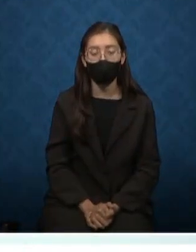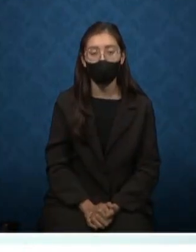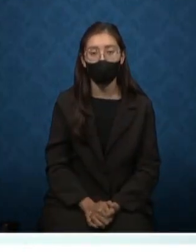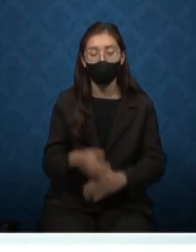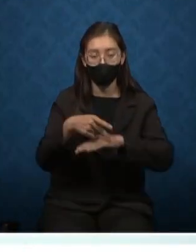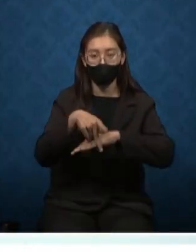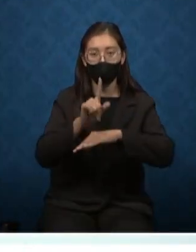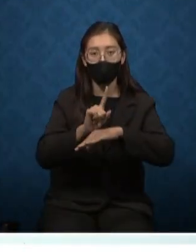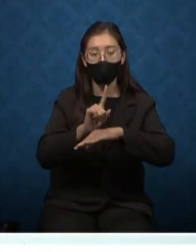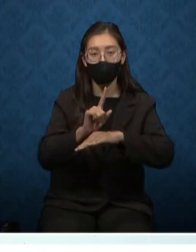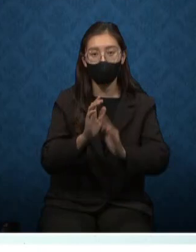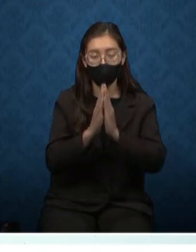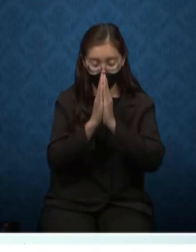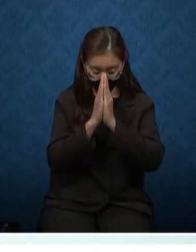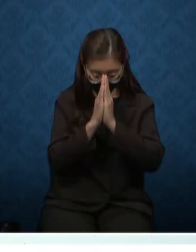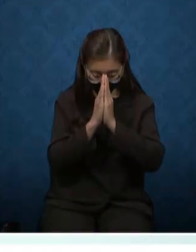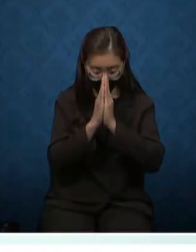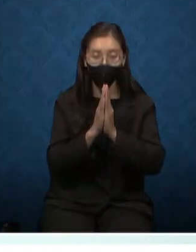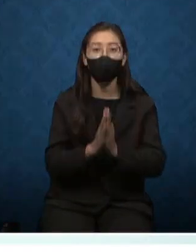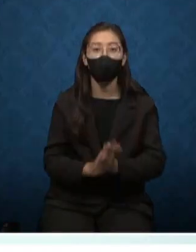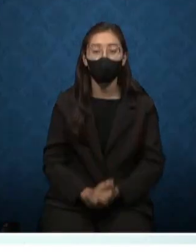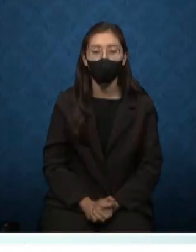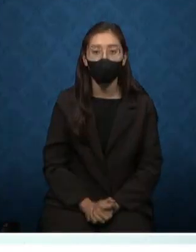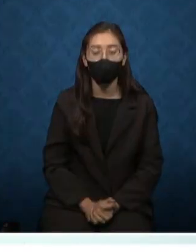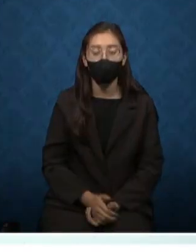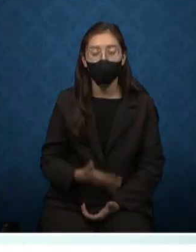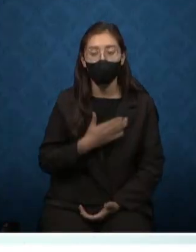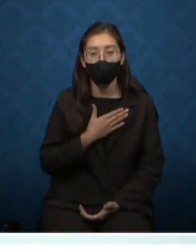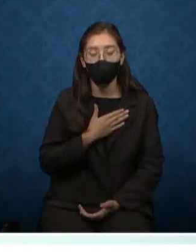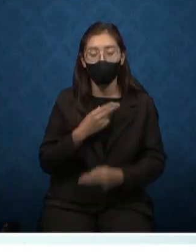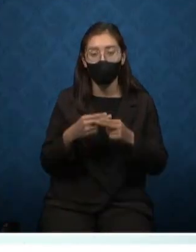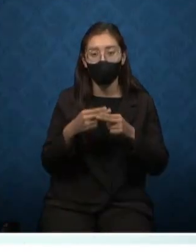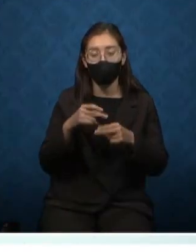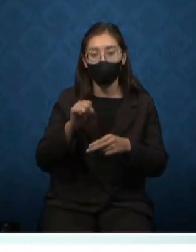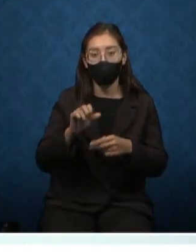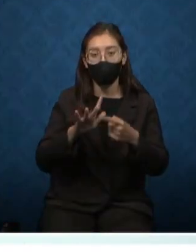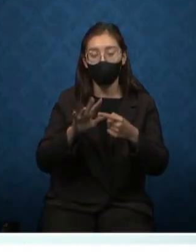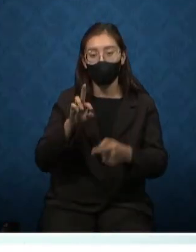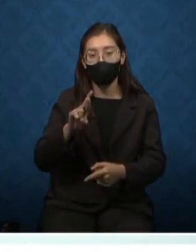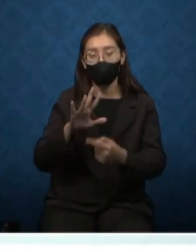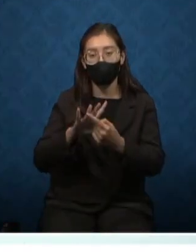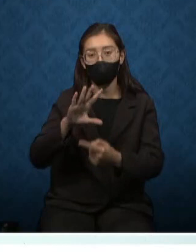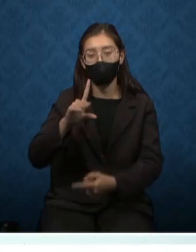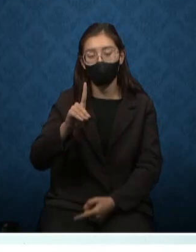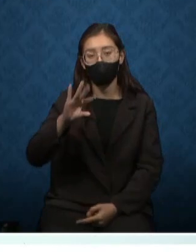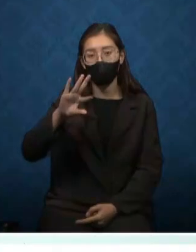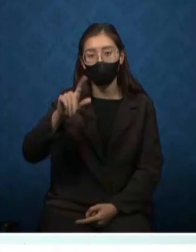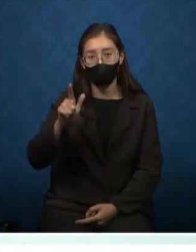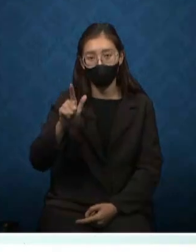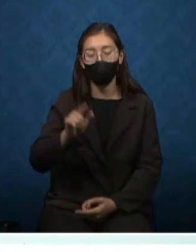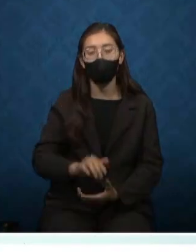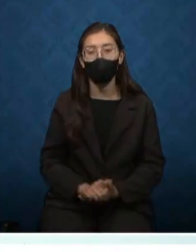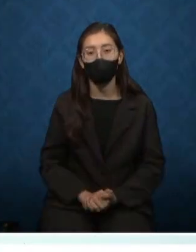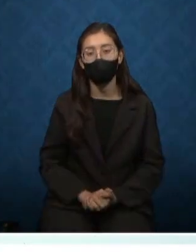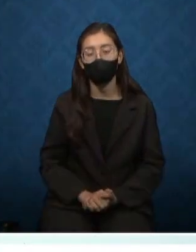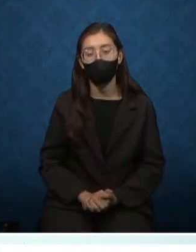เรีนท่านฟตาษะิธฌฐานที่ขอบนั peleuitษ laptops เจริญ สมาชิคฐาคร